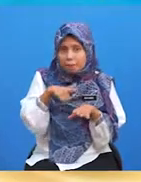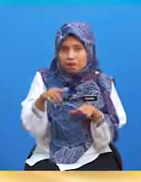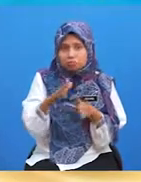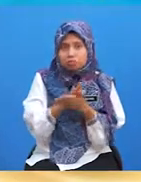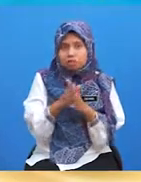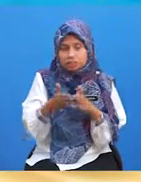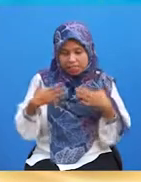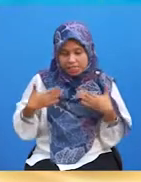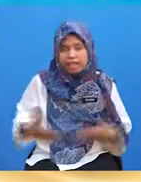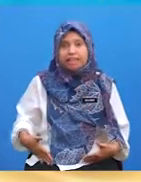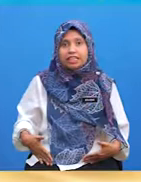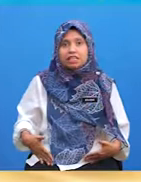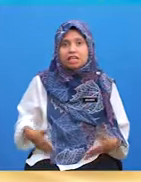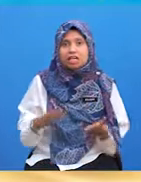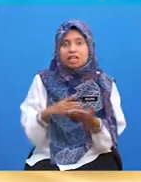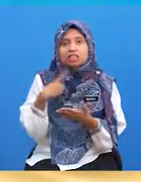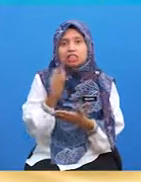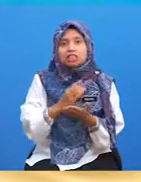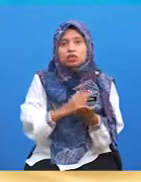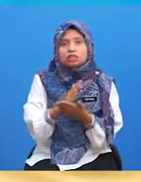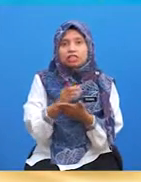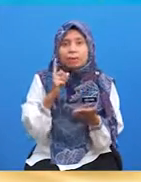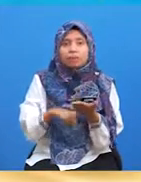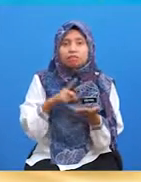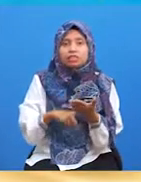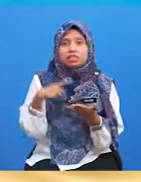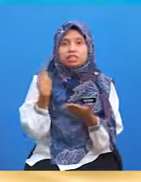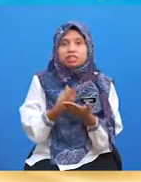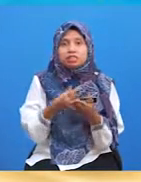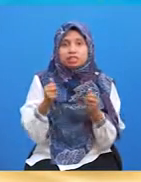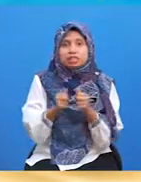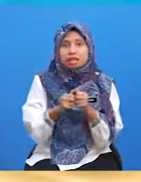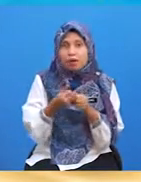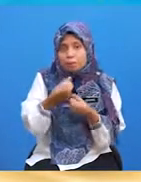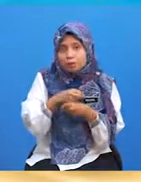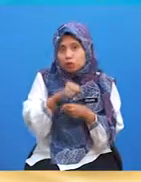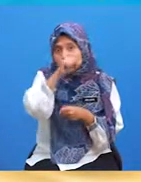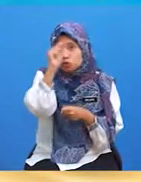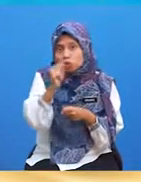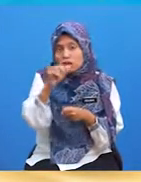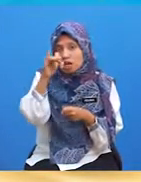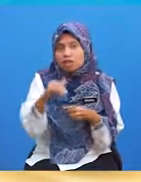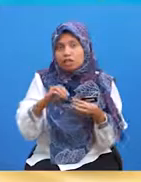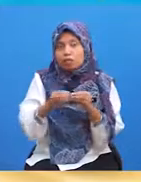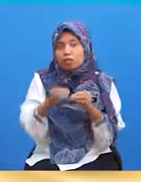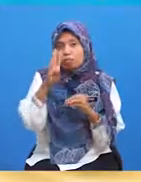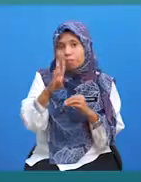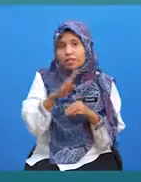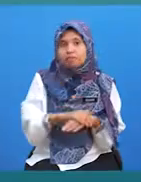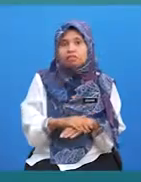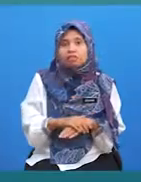Baiklah, kita teruskan perbincangan kita dengan bentuk soalan yang keempat,